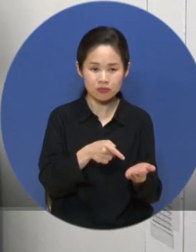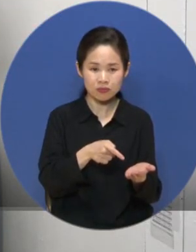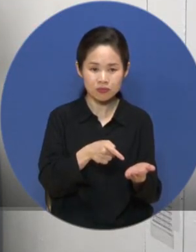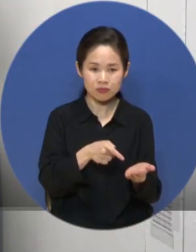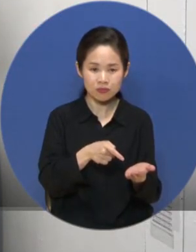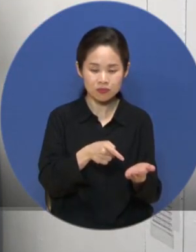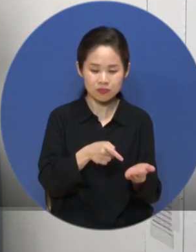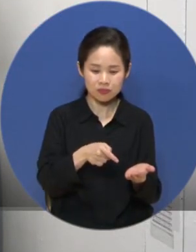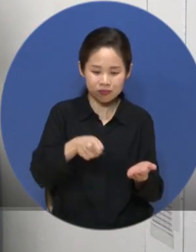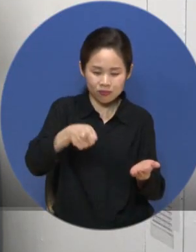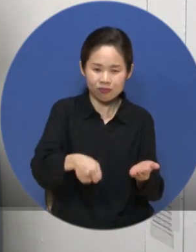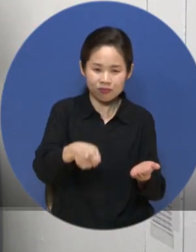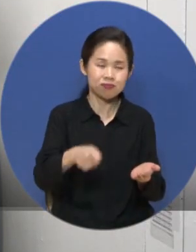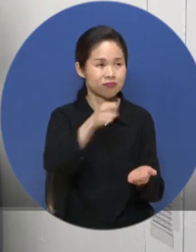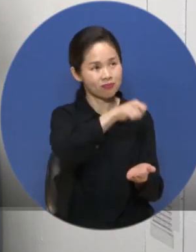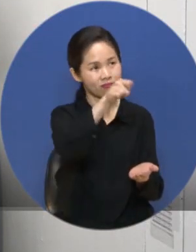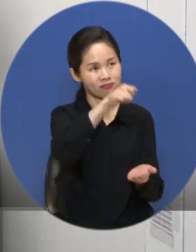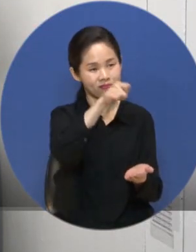물감 죽어도 그리